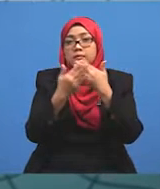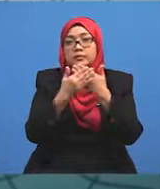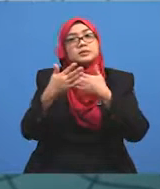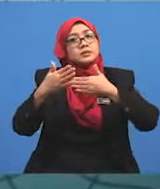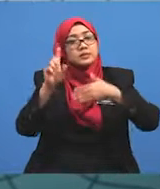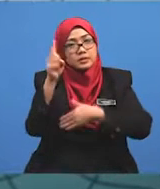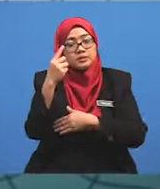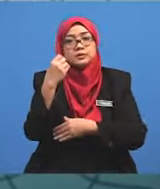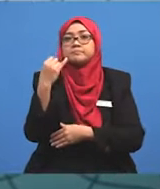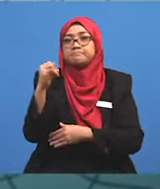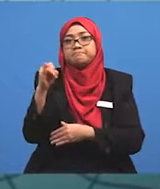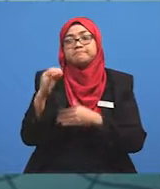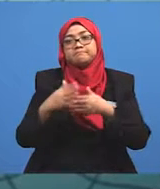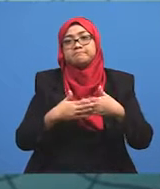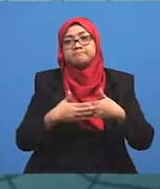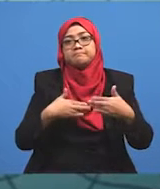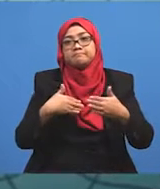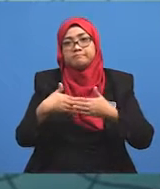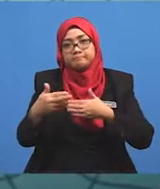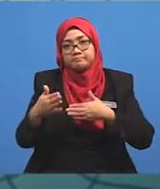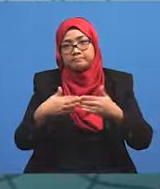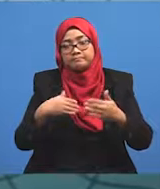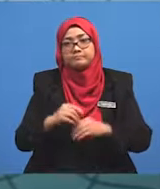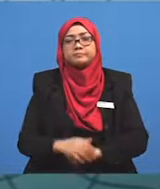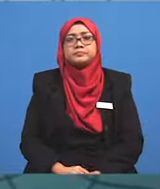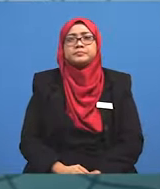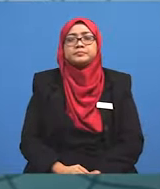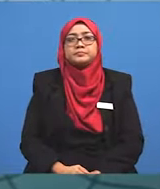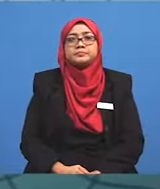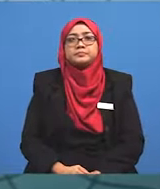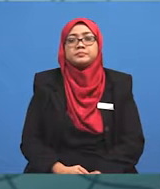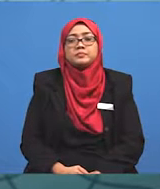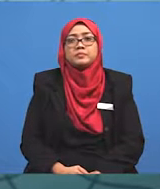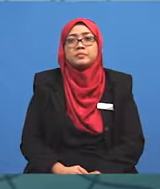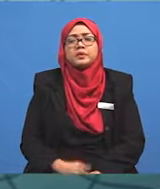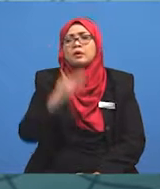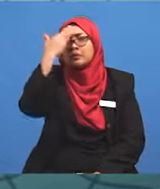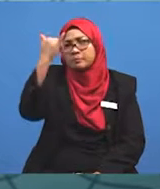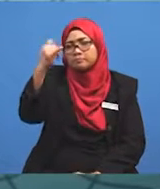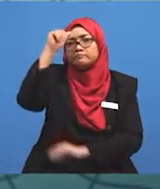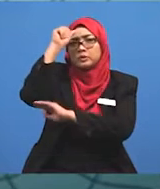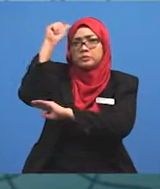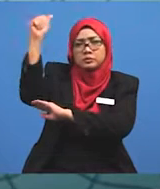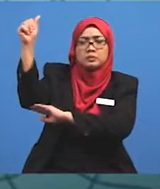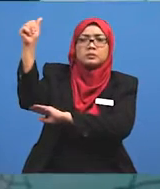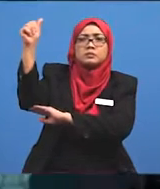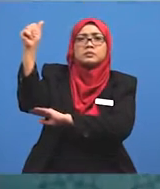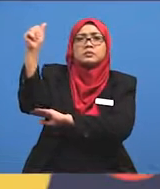Pelajar ini mati Allah. Terdapat banyak hikmahnya mengapa Allah mewajibkan kita menutup aurat.